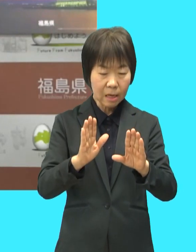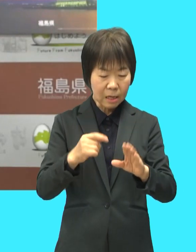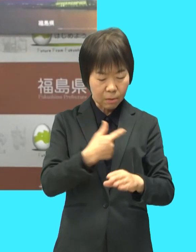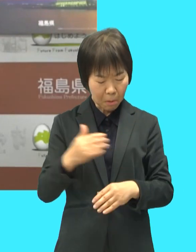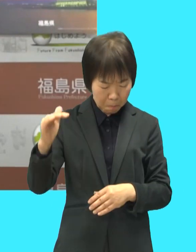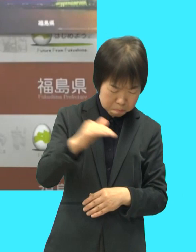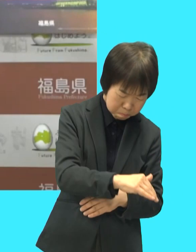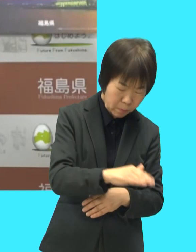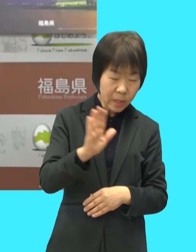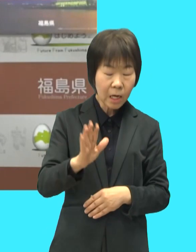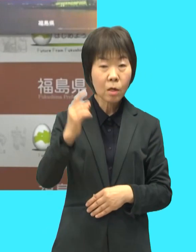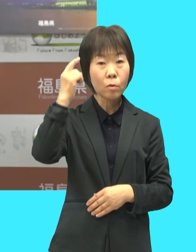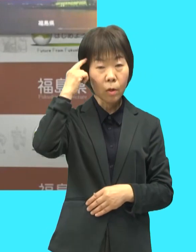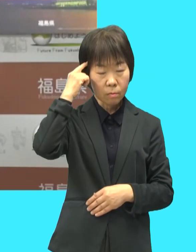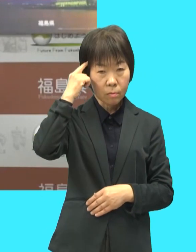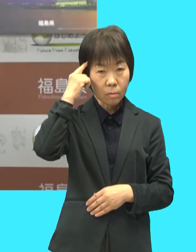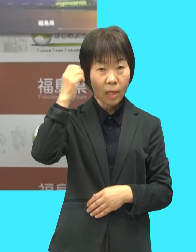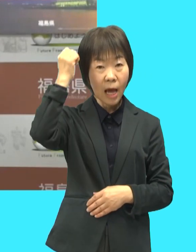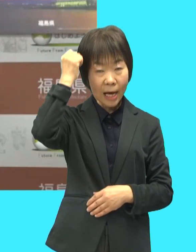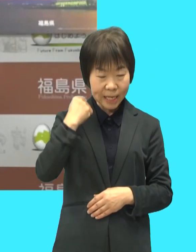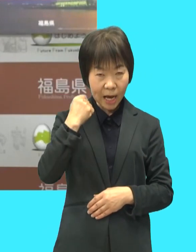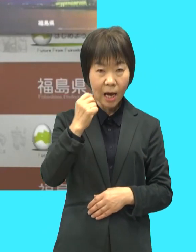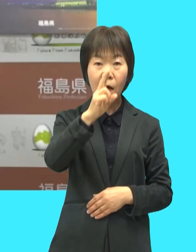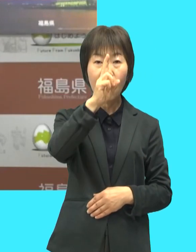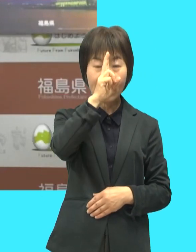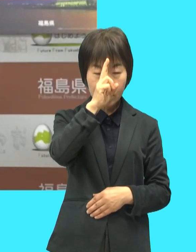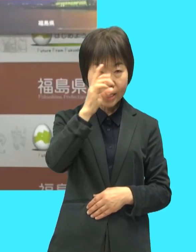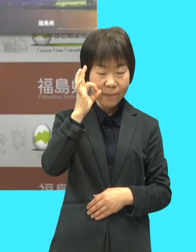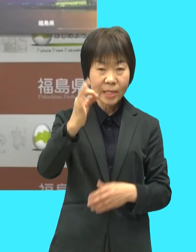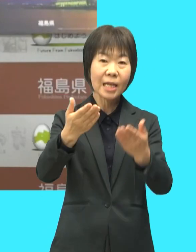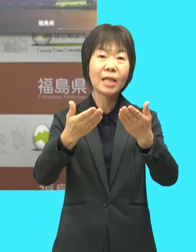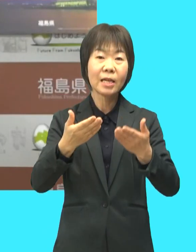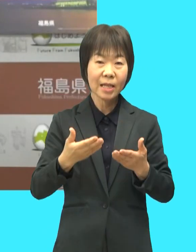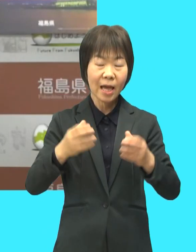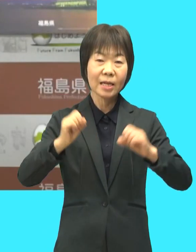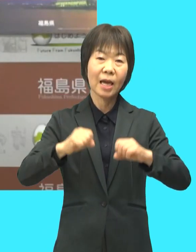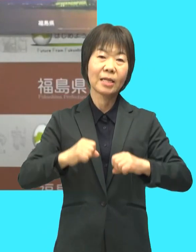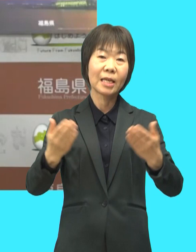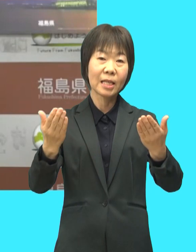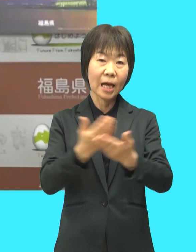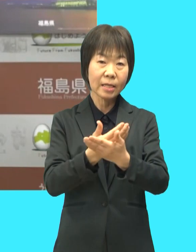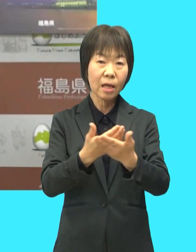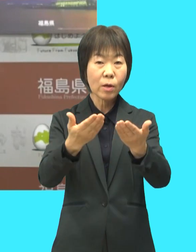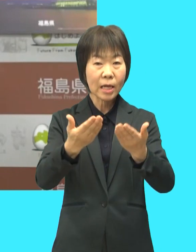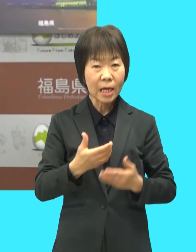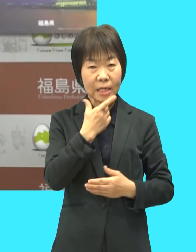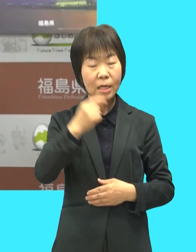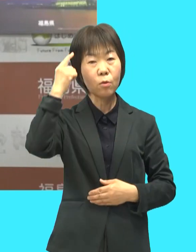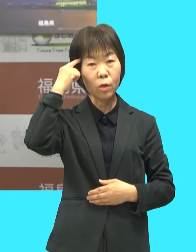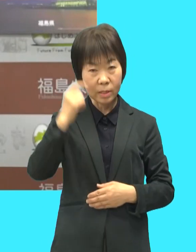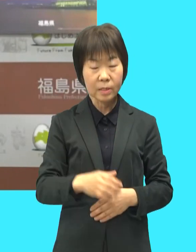分あろうかと思うんですが、朝あるいはお昼に見ていただいて元気になっていただくことを期待をしております。